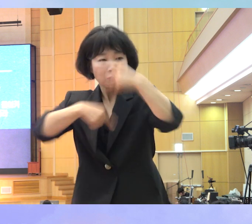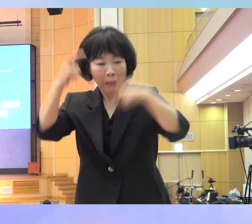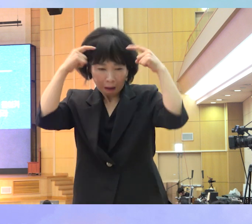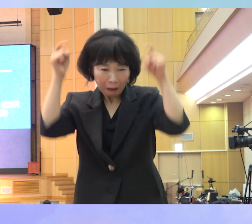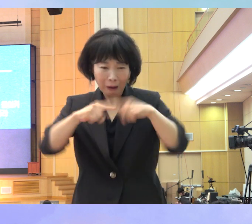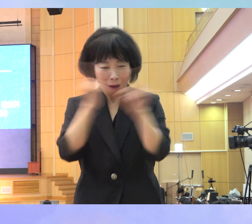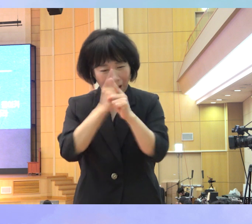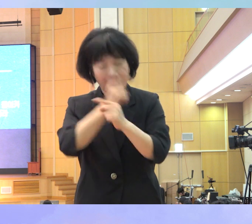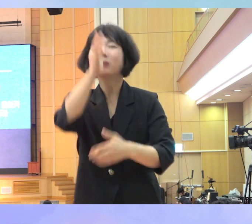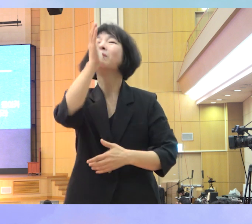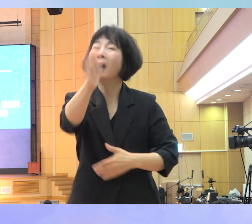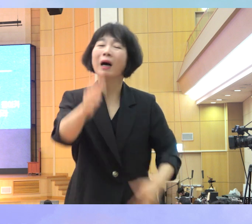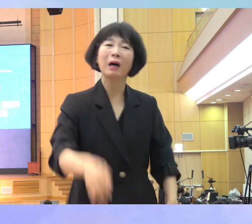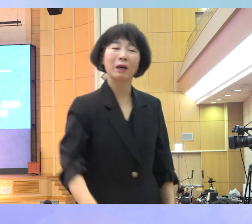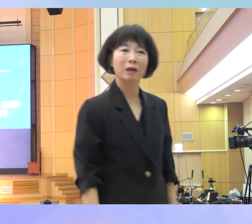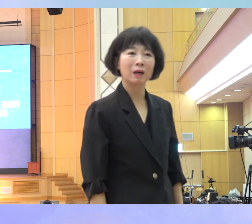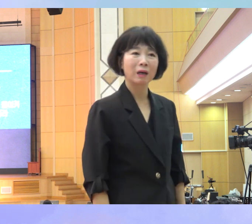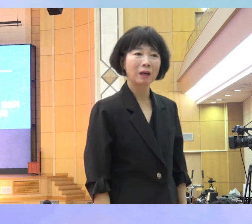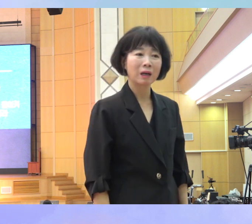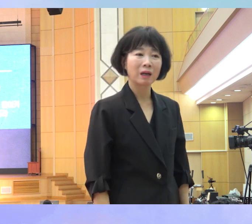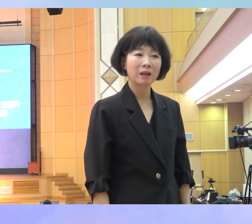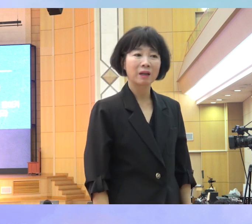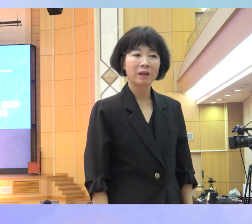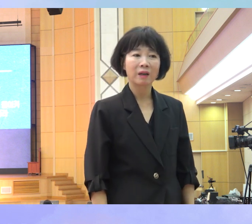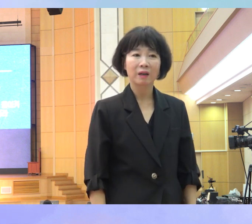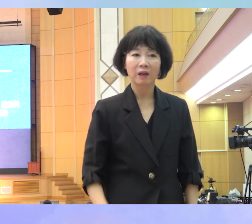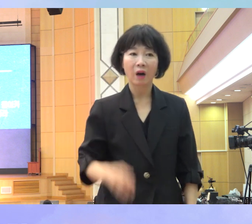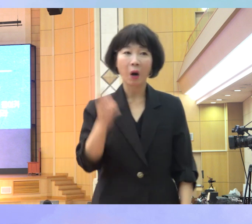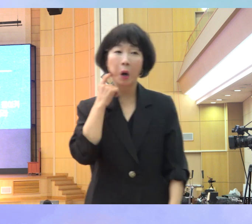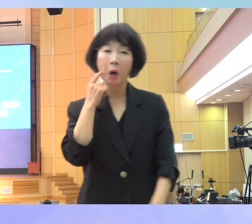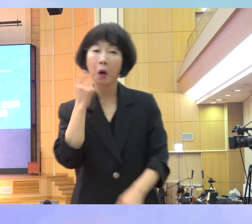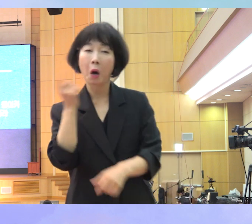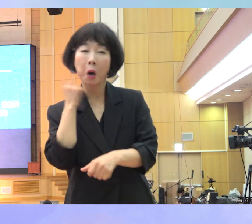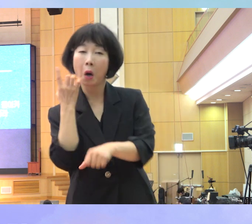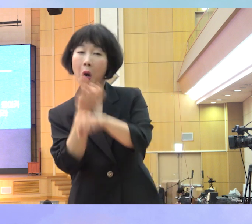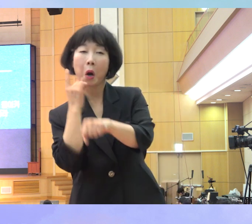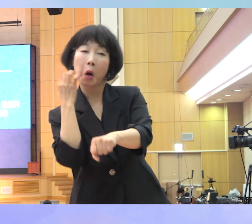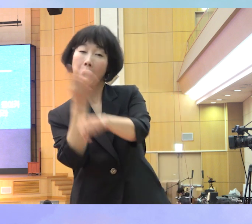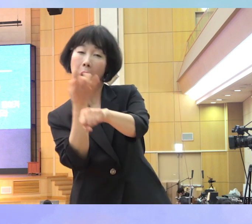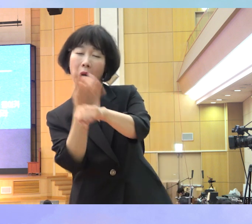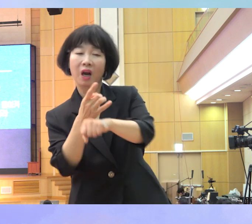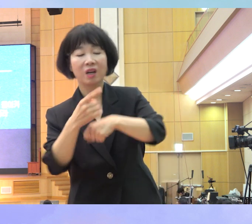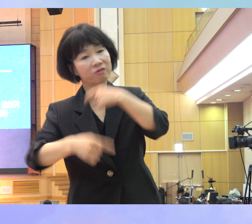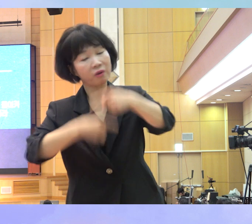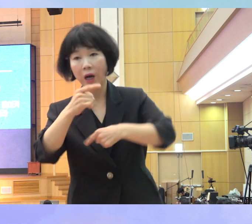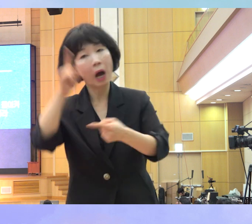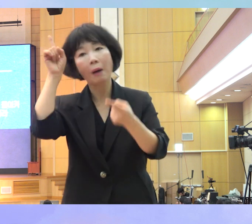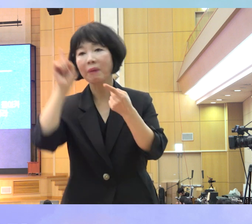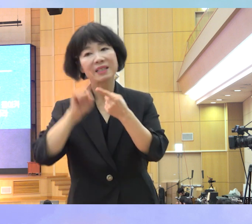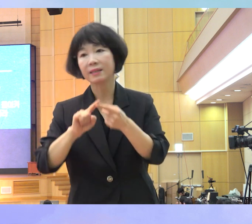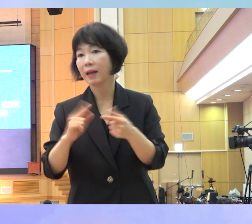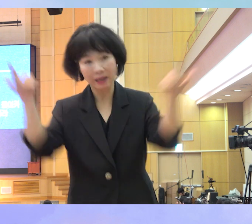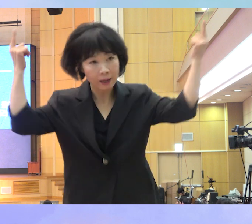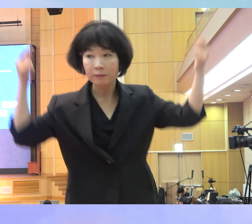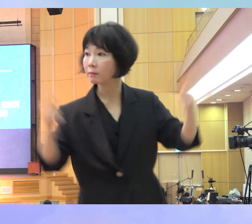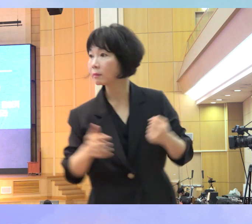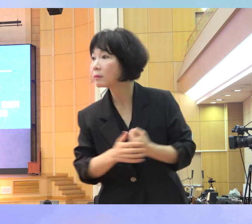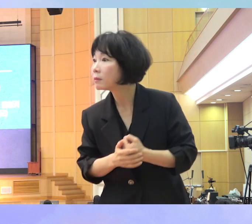말이나, 또 무슨 말이에요? 희롱의 말, 막 그냥 희롱하는 말, 그러한 말이 마땅치